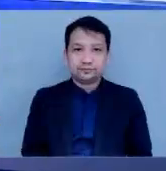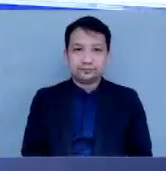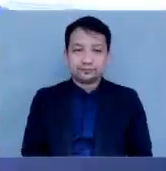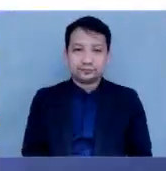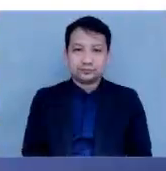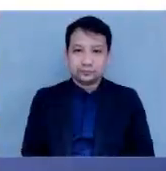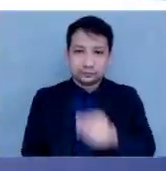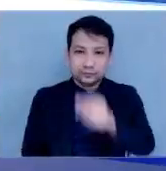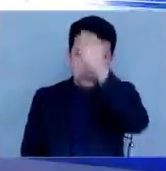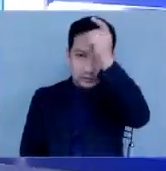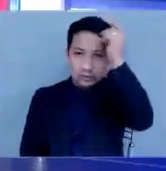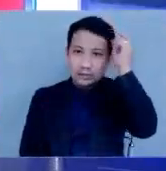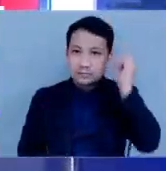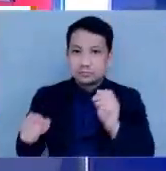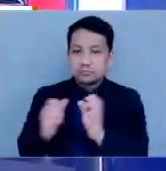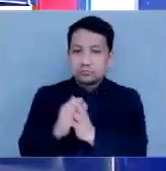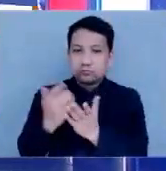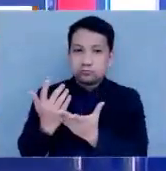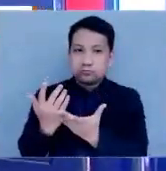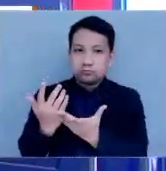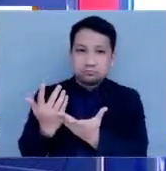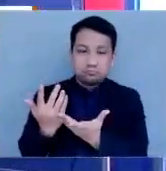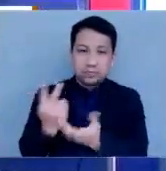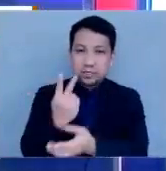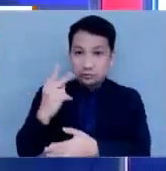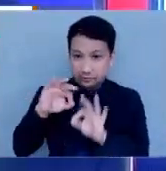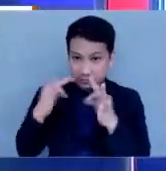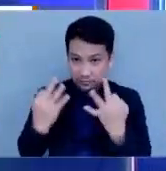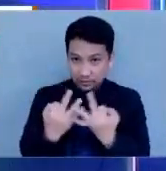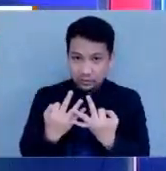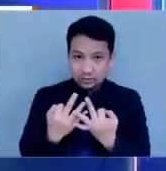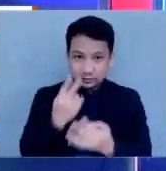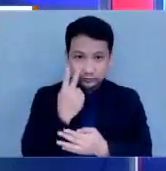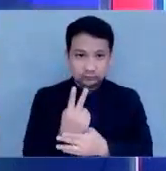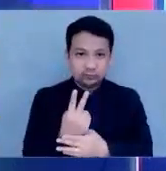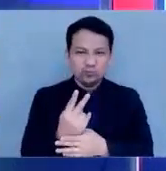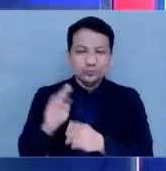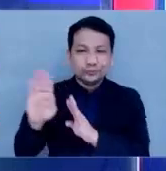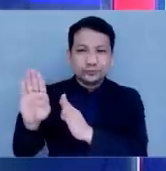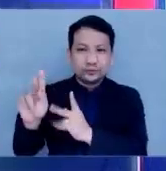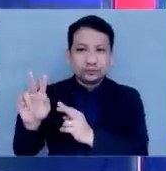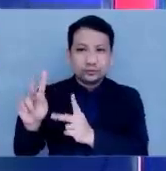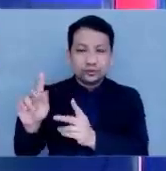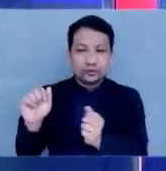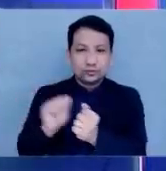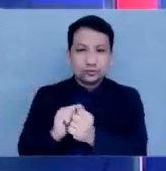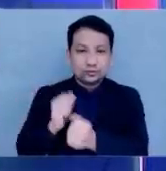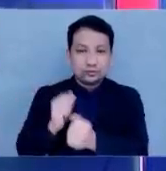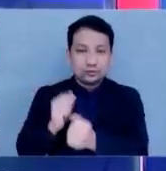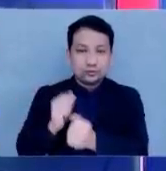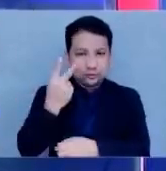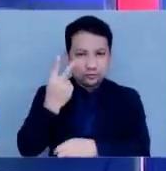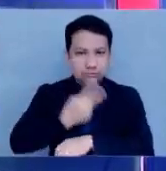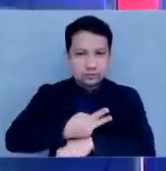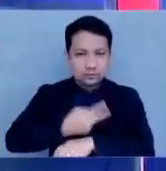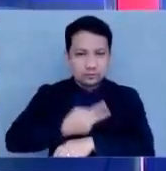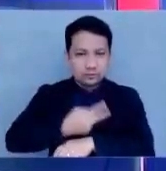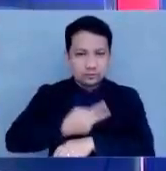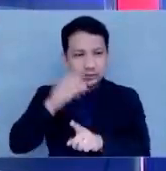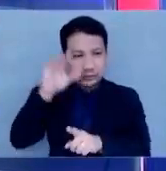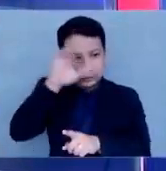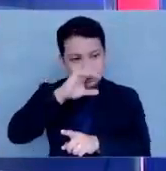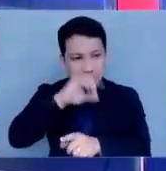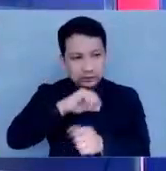Katabunan ng buhay sa landslide ang isang pamilya sa Kitaw-Taw, Bukidnon. Dalawang araw na silang hinahanap sa guho. Nasa frontline ng balitang yan si